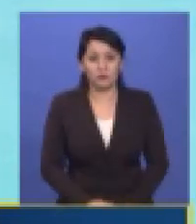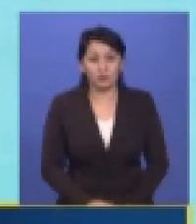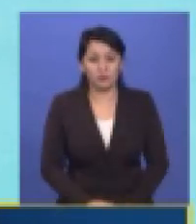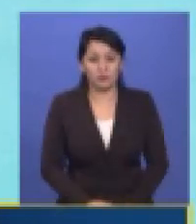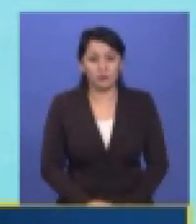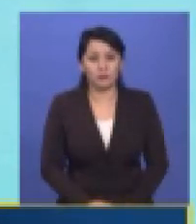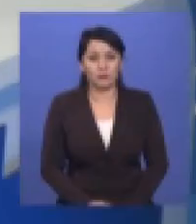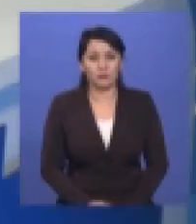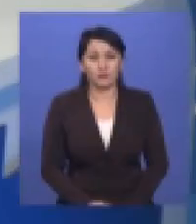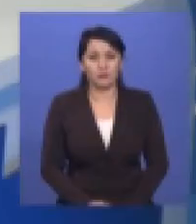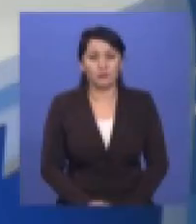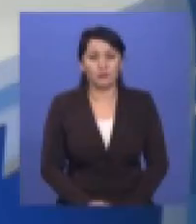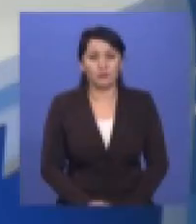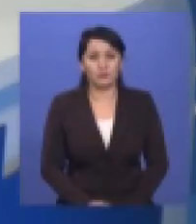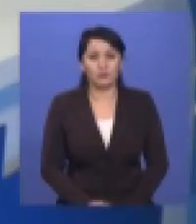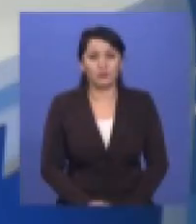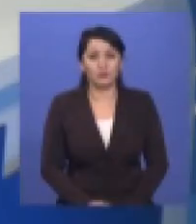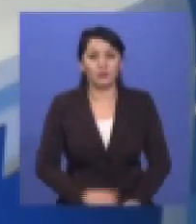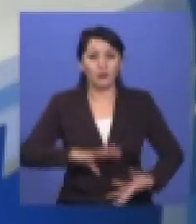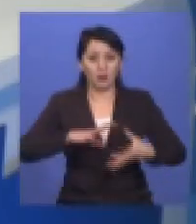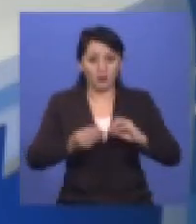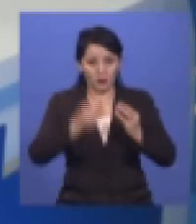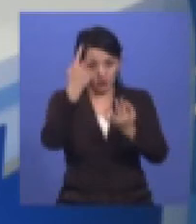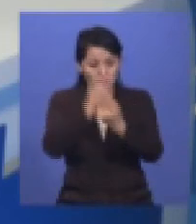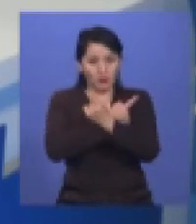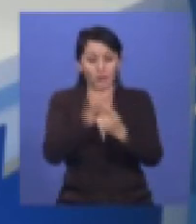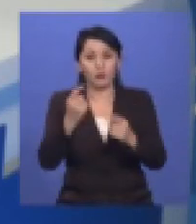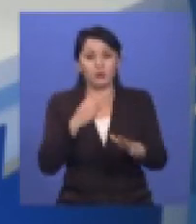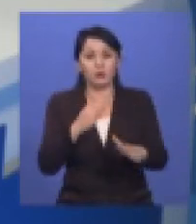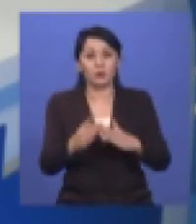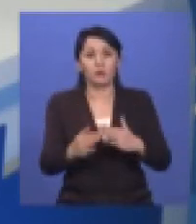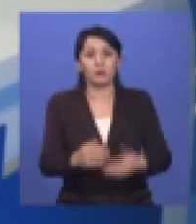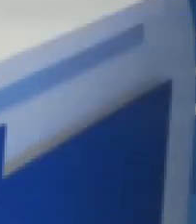жаңалықтар қызметі. Ақпараттар легосымен тәмам, аман сау болыңыздар.